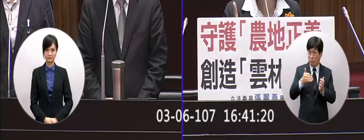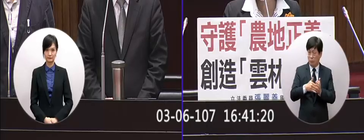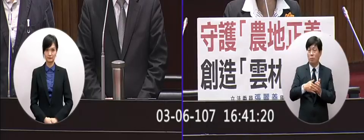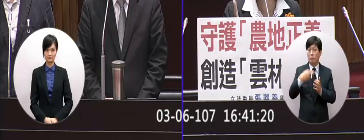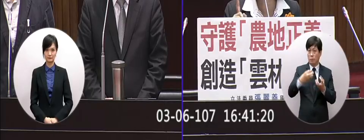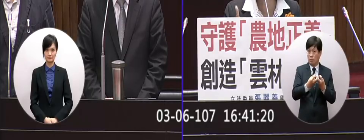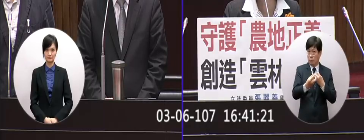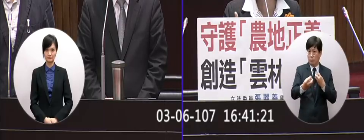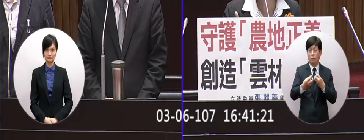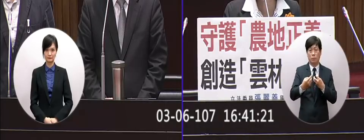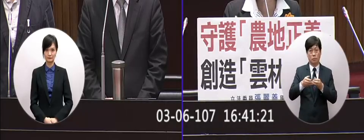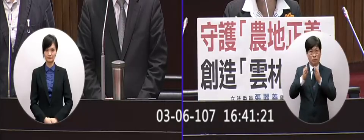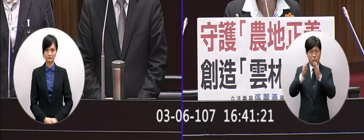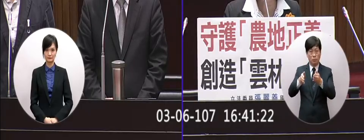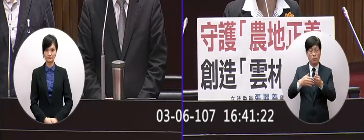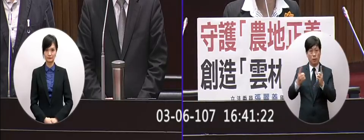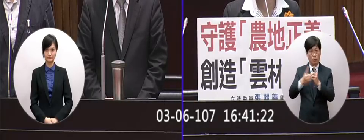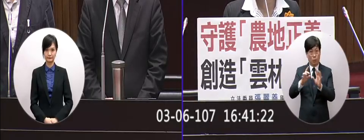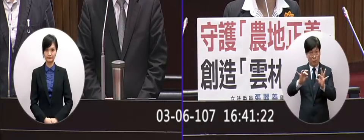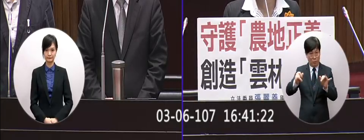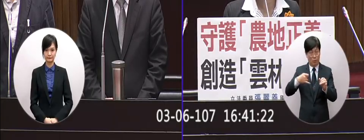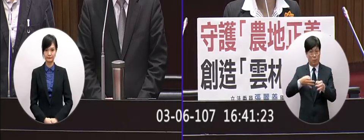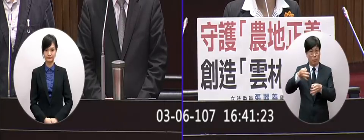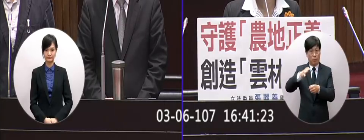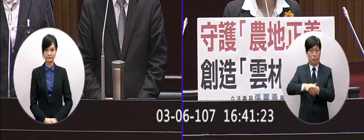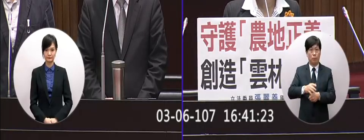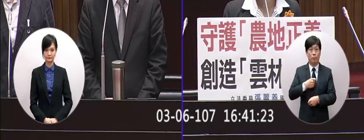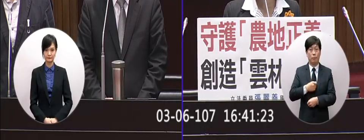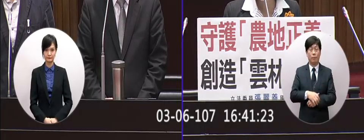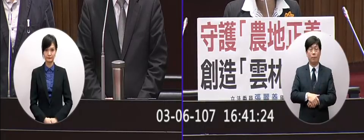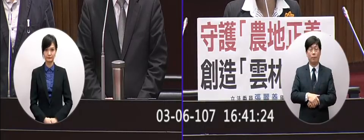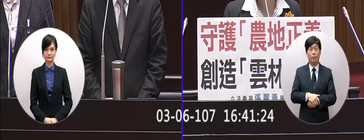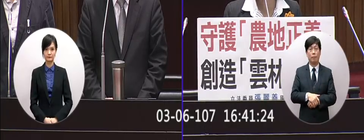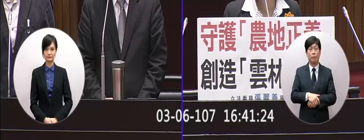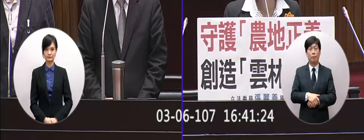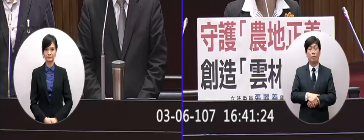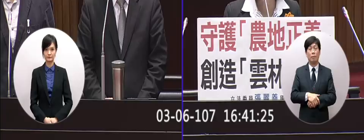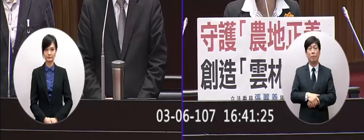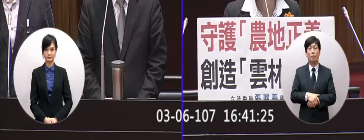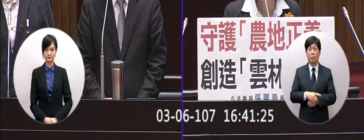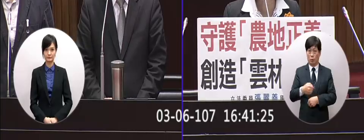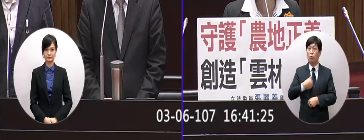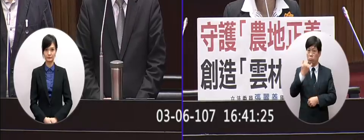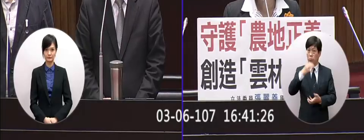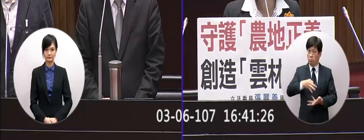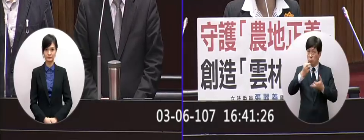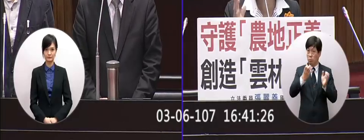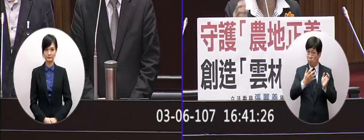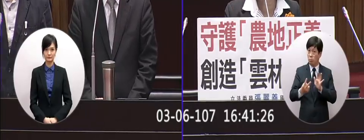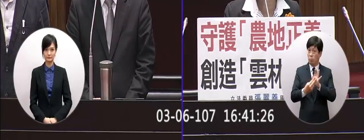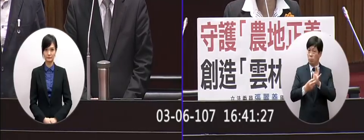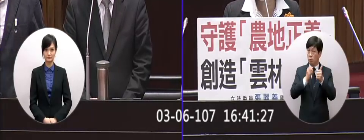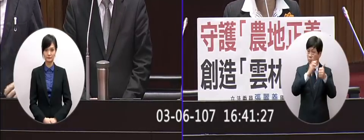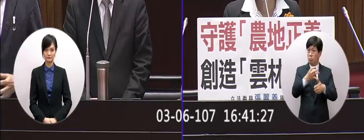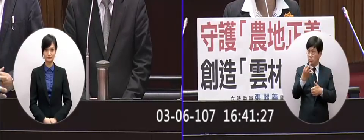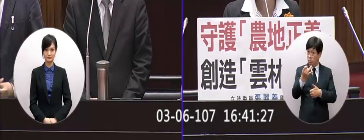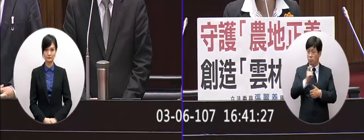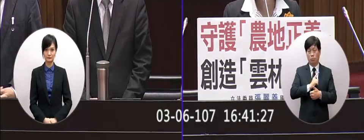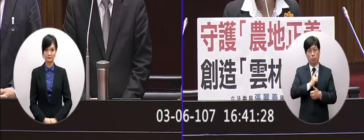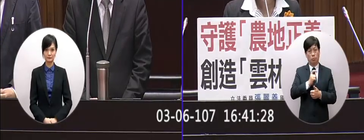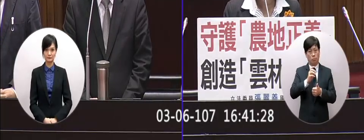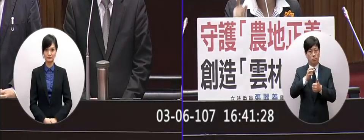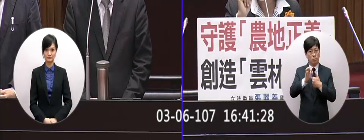要提高对地补助。我可以讲一个合理的数字让院长做参